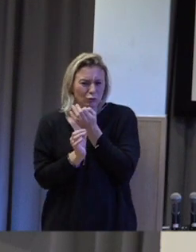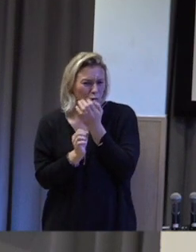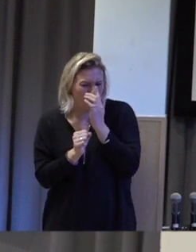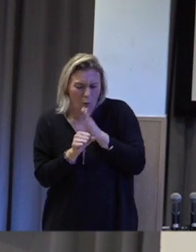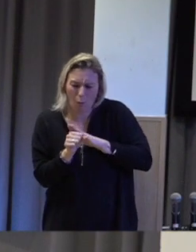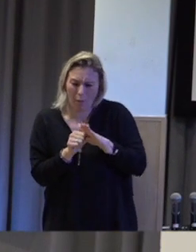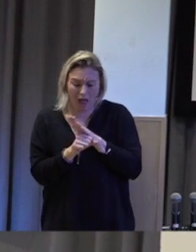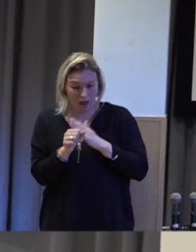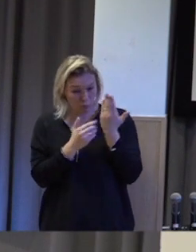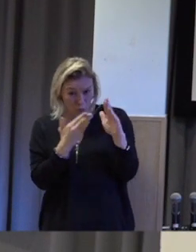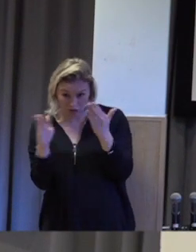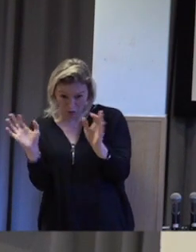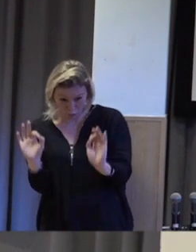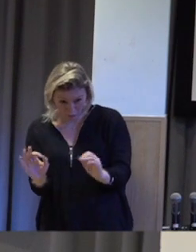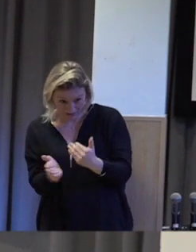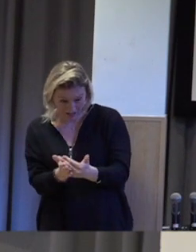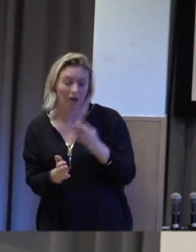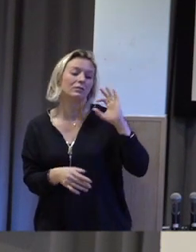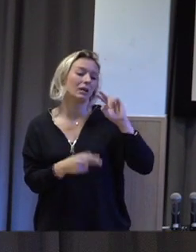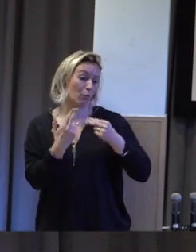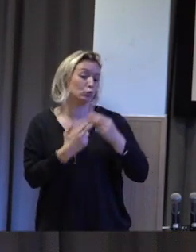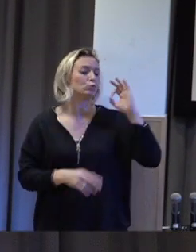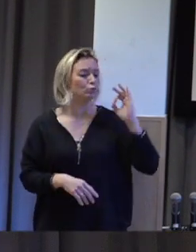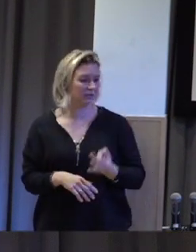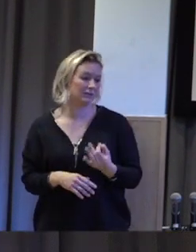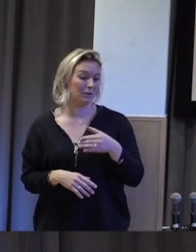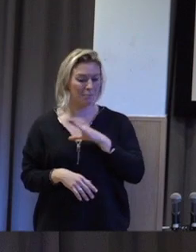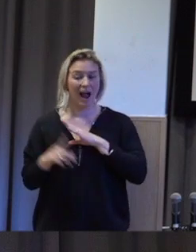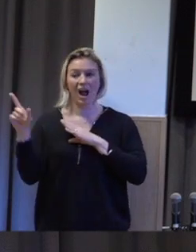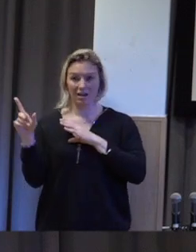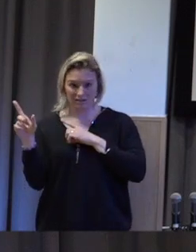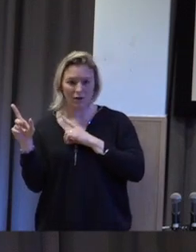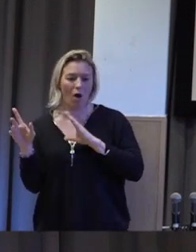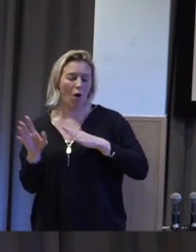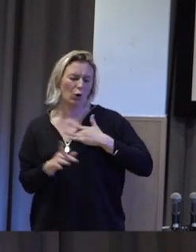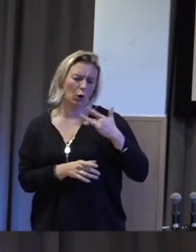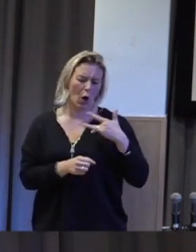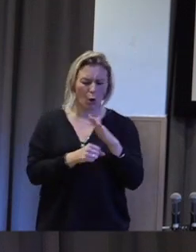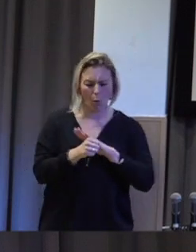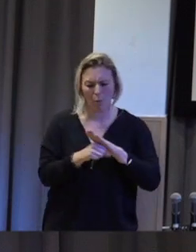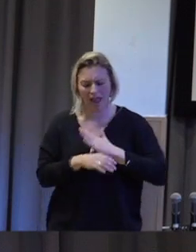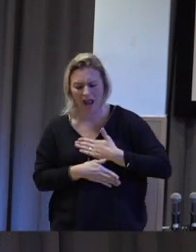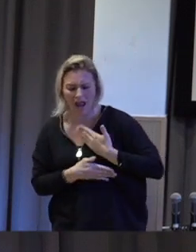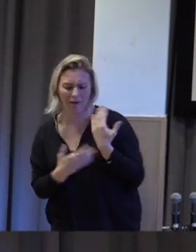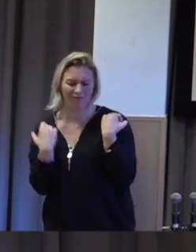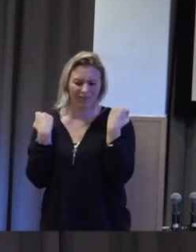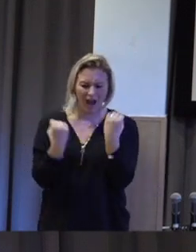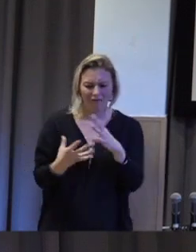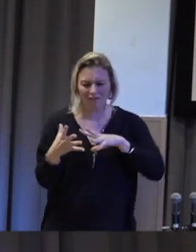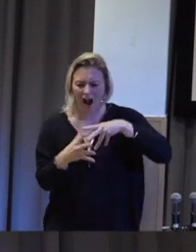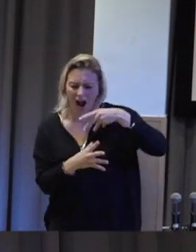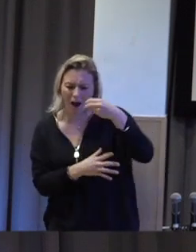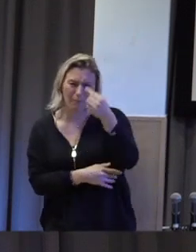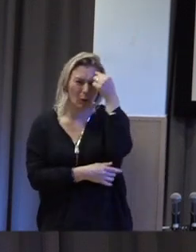réponse et oui, car aimer le Seigneur de tout son cœur, de toute son âme, de toute sa force, de toute sa